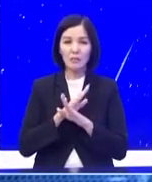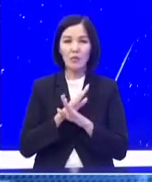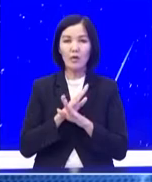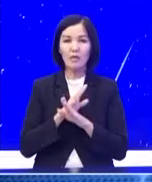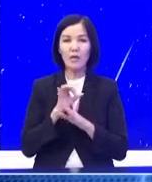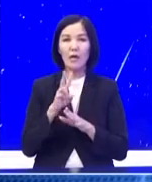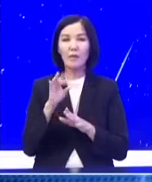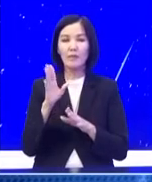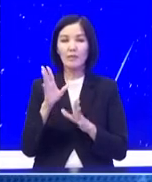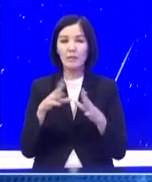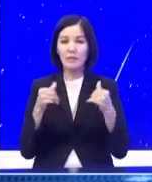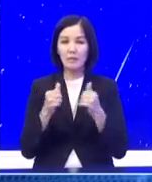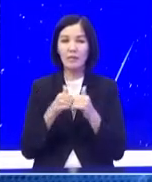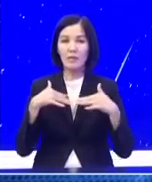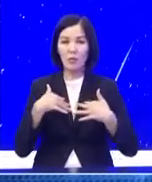көңілімді айтам.